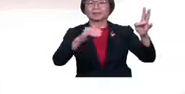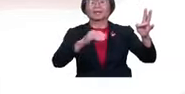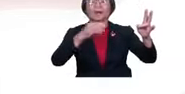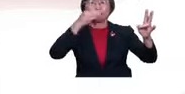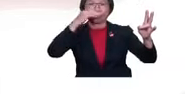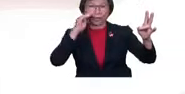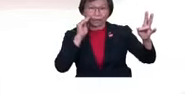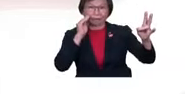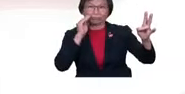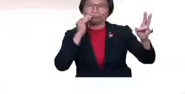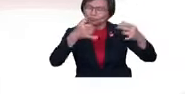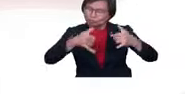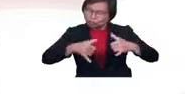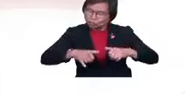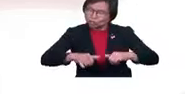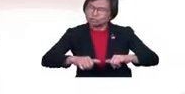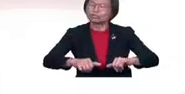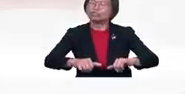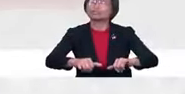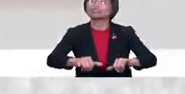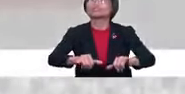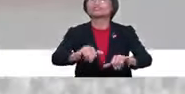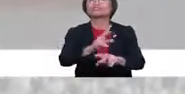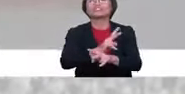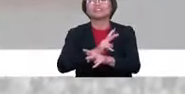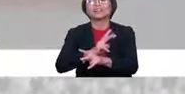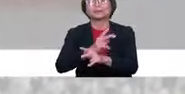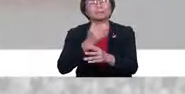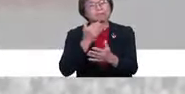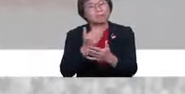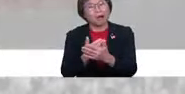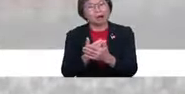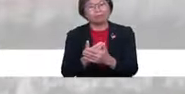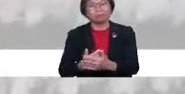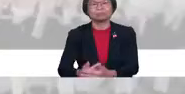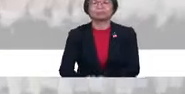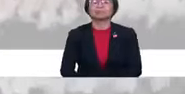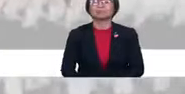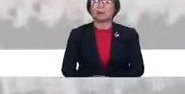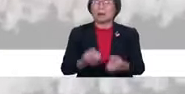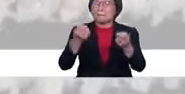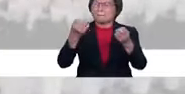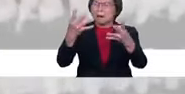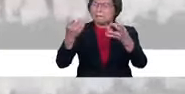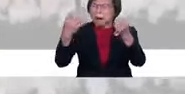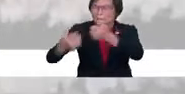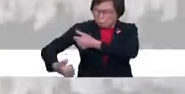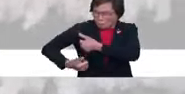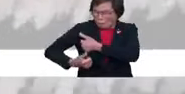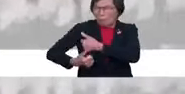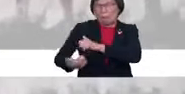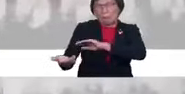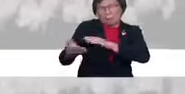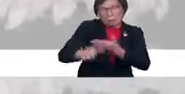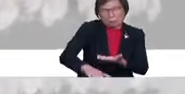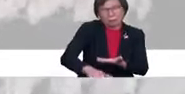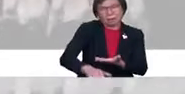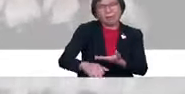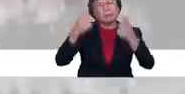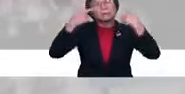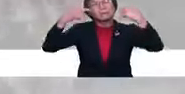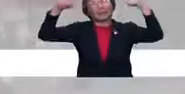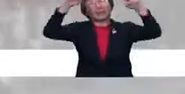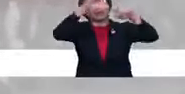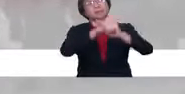Muhyiddin Yassin Hai bukan sedikit pahlawan negara yang gugur dan terkorban dalam